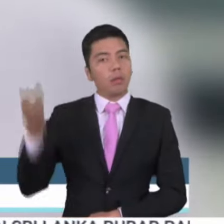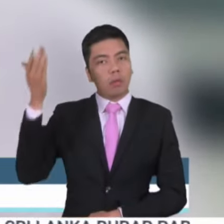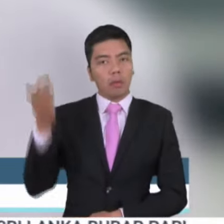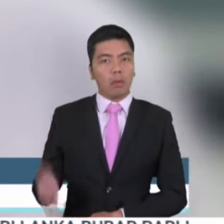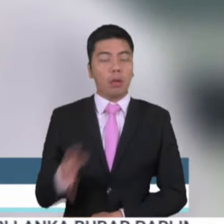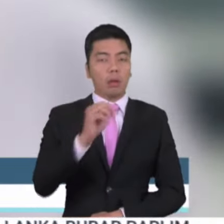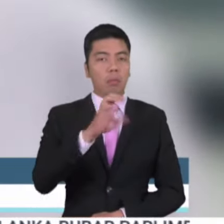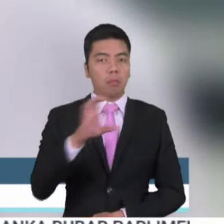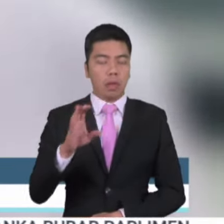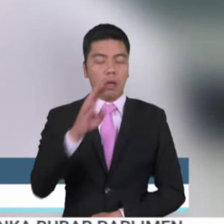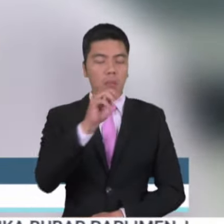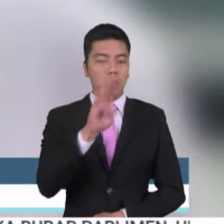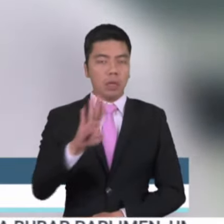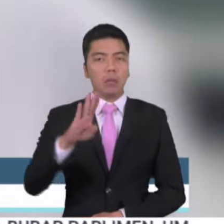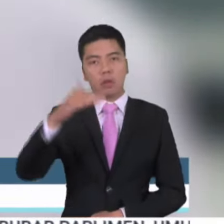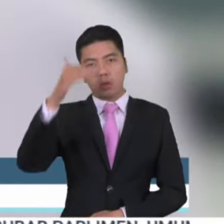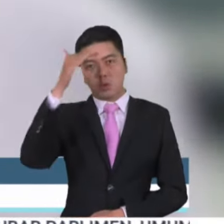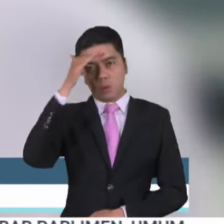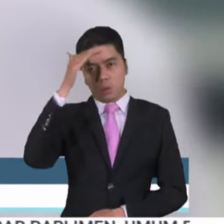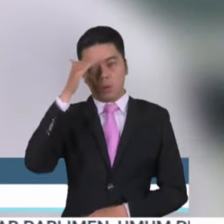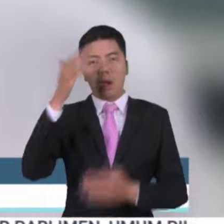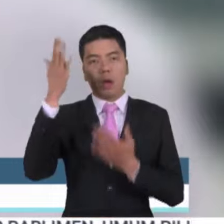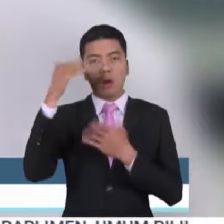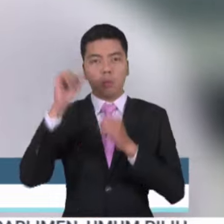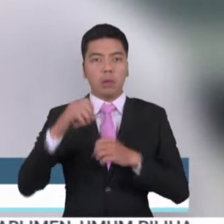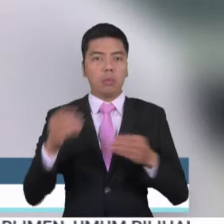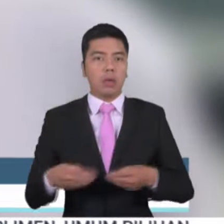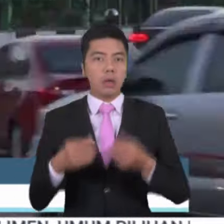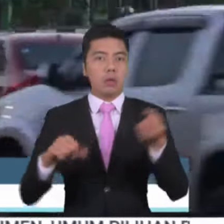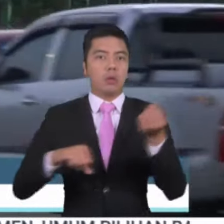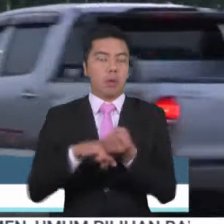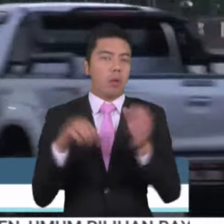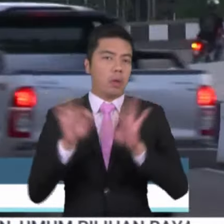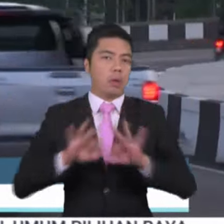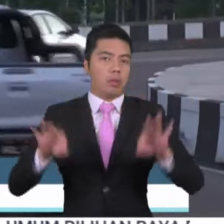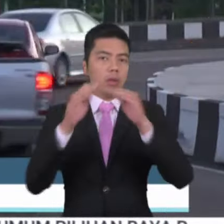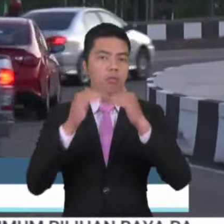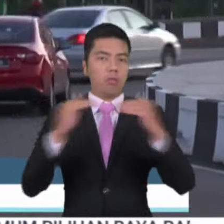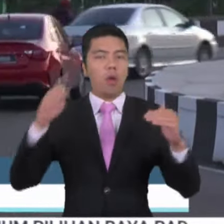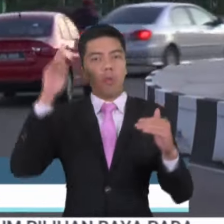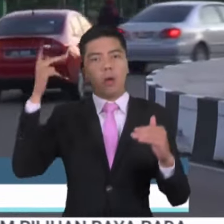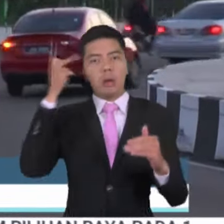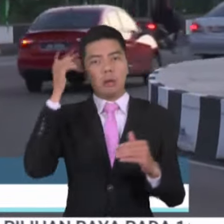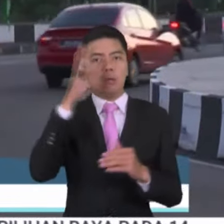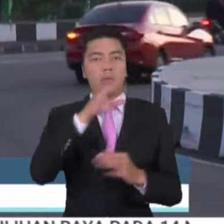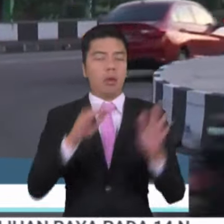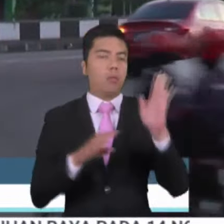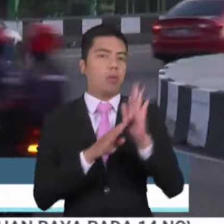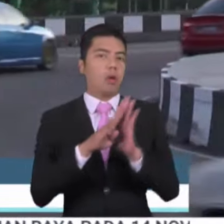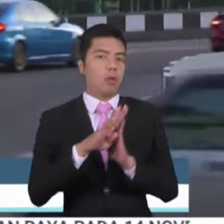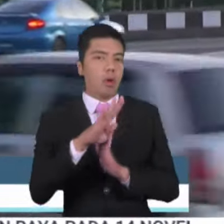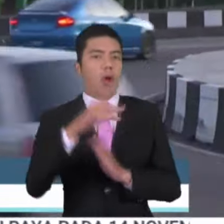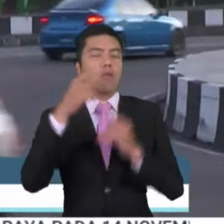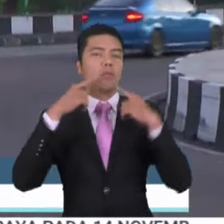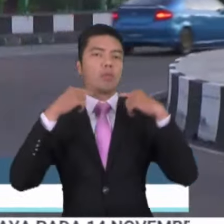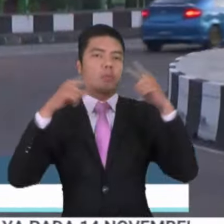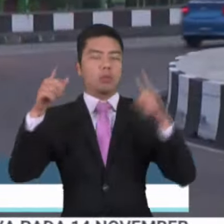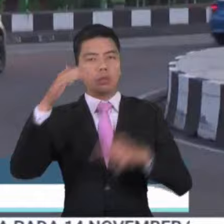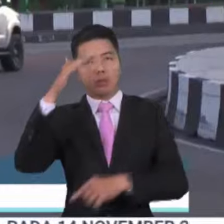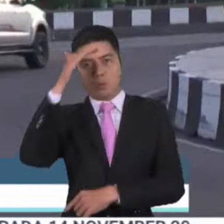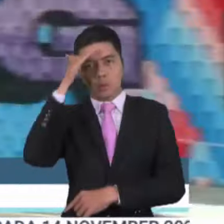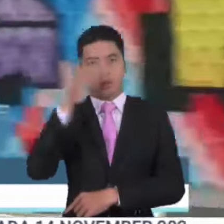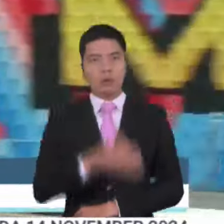Beliau yang juga Menteri Besar Johor berharap sokongan mereka dapat memberi mesej kepentingan kestabilan politik dalam membangunkan serta memajukan